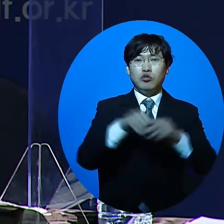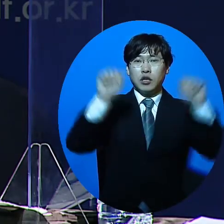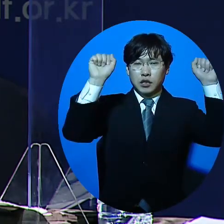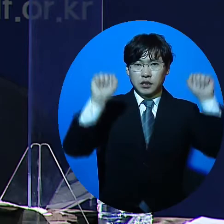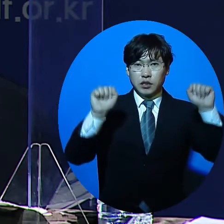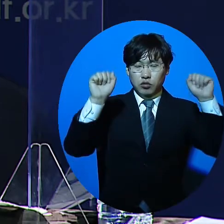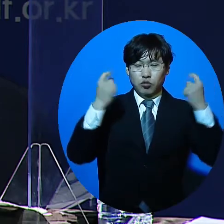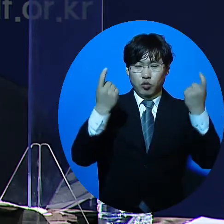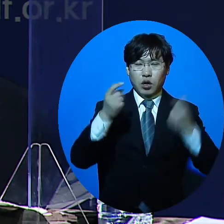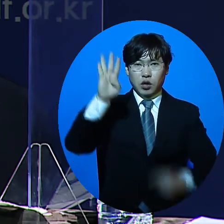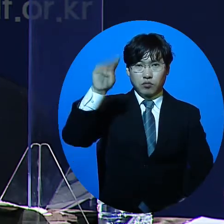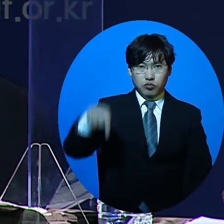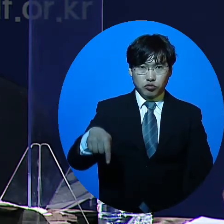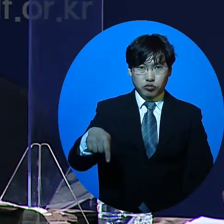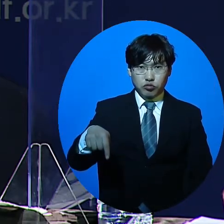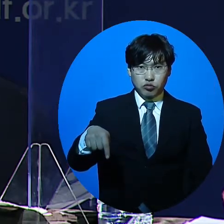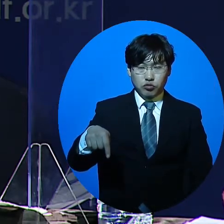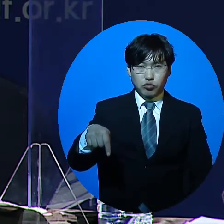문화체육관광부에